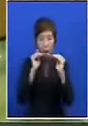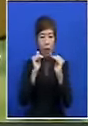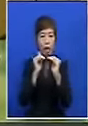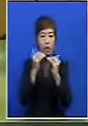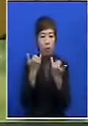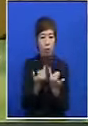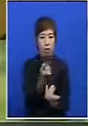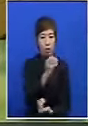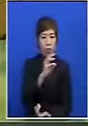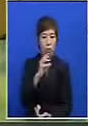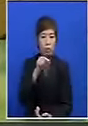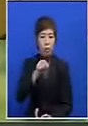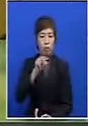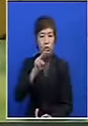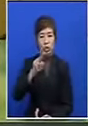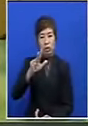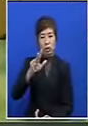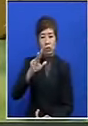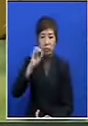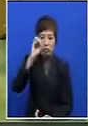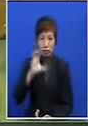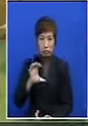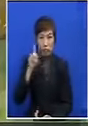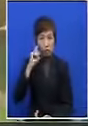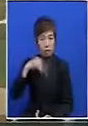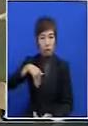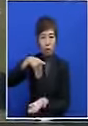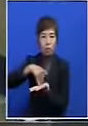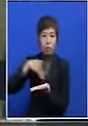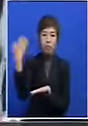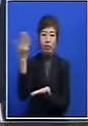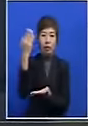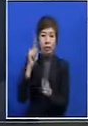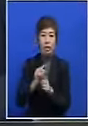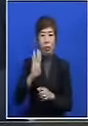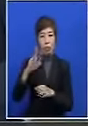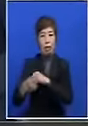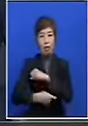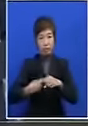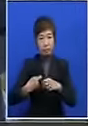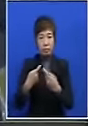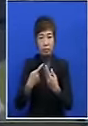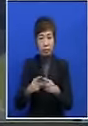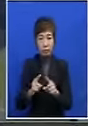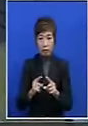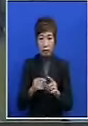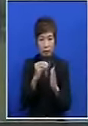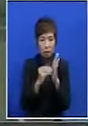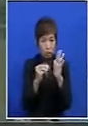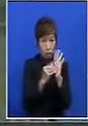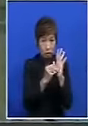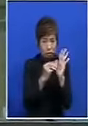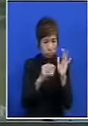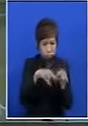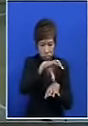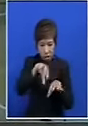นี้อยู่ที่ 16.2 องศาเซลเซียสวัดจากสถานีกรมอุตุนิยมวิทยาบางนานะครับแต่สำหรับในพื้นที่หลายๆพื้นที่อาจจะ